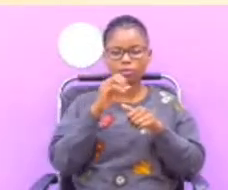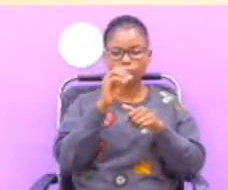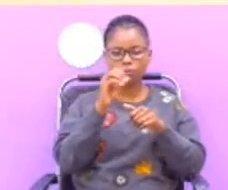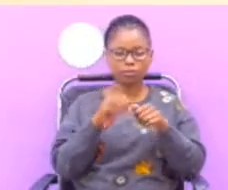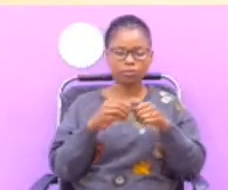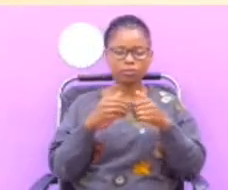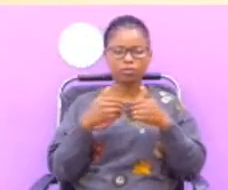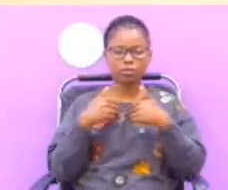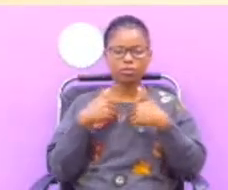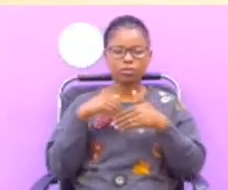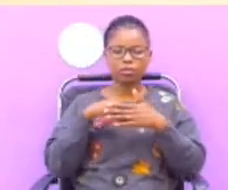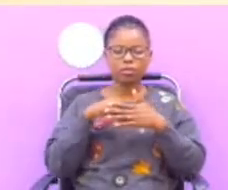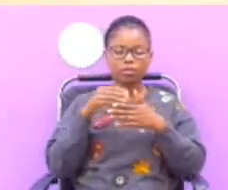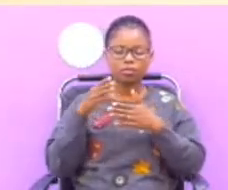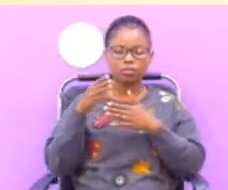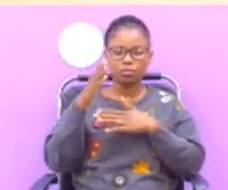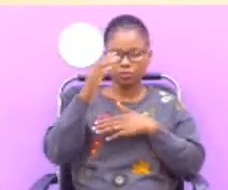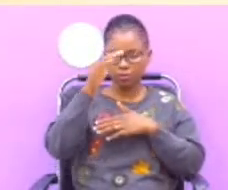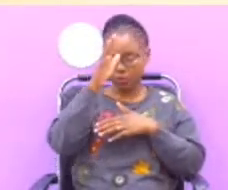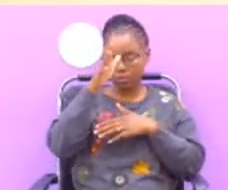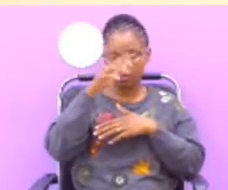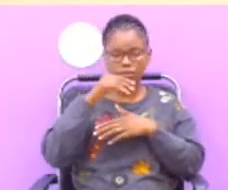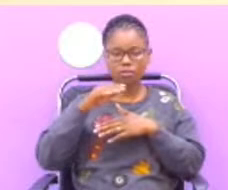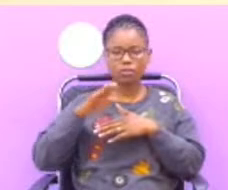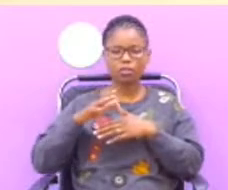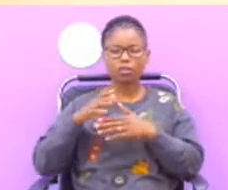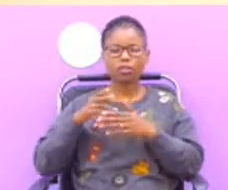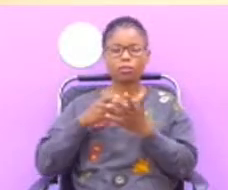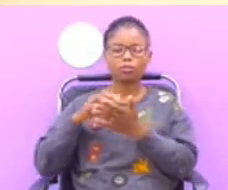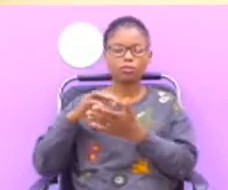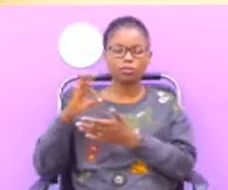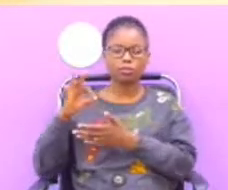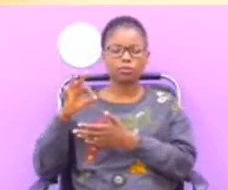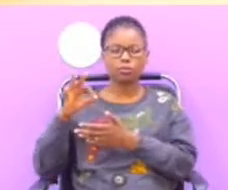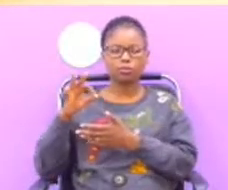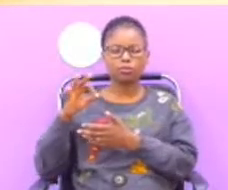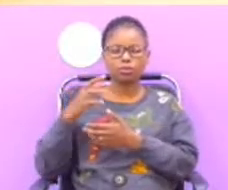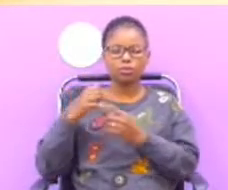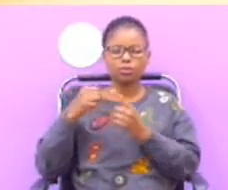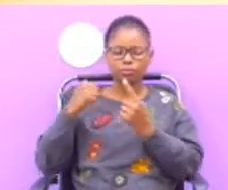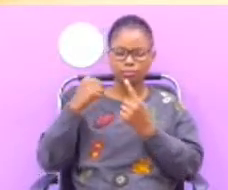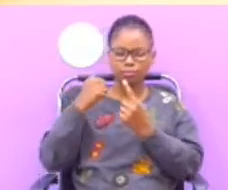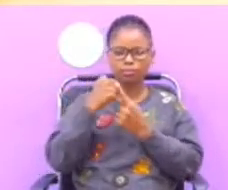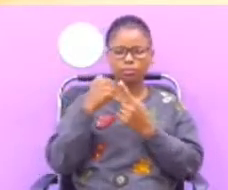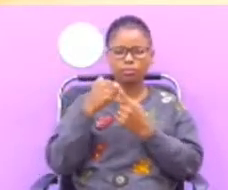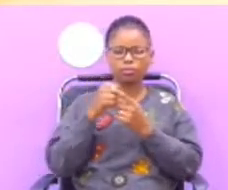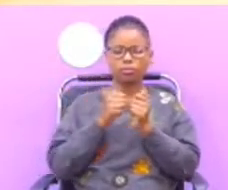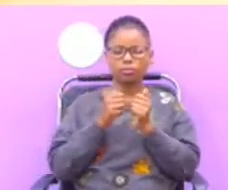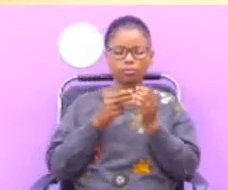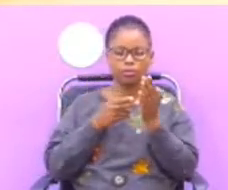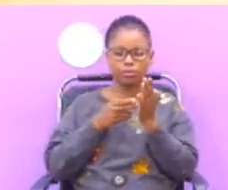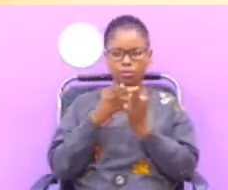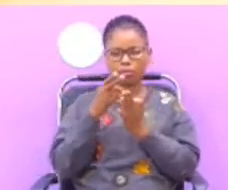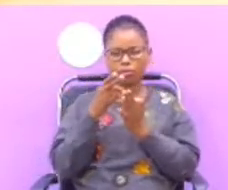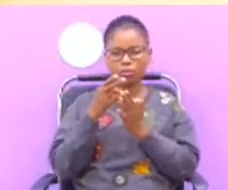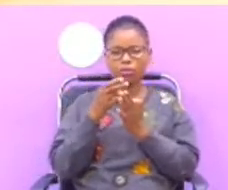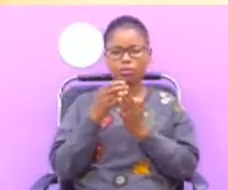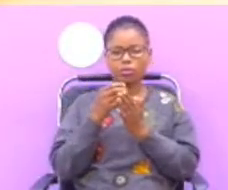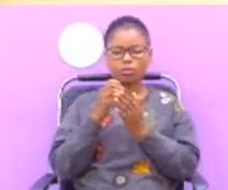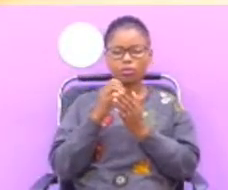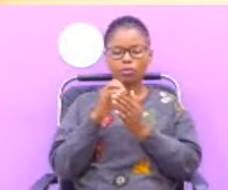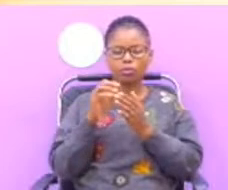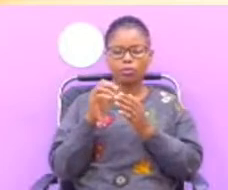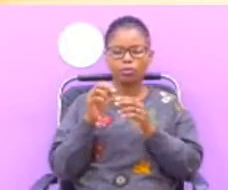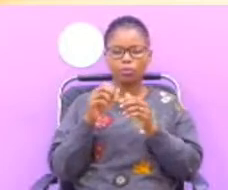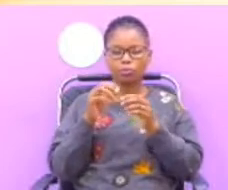rĩa Ngai Ithe Ngai Mũriũ na Ngai Roho Mũtheru na mwatoranĩrio mbara nĩ ũthingu na ũtheru mwatoranĩrio mbara nĩ